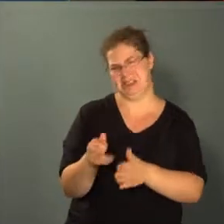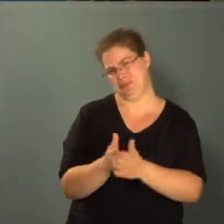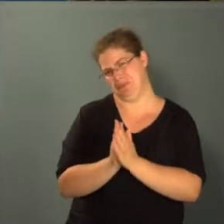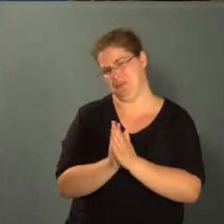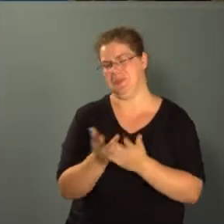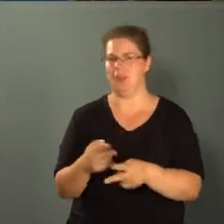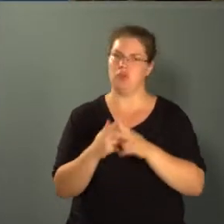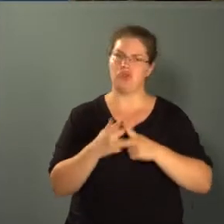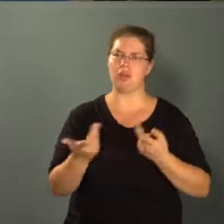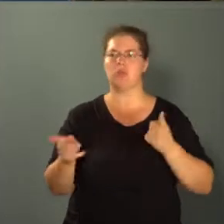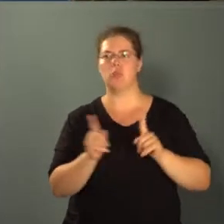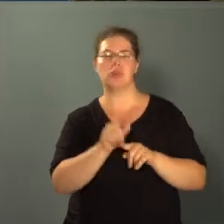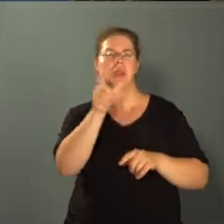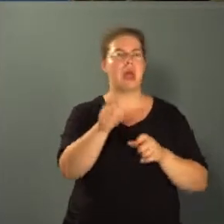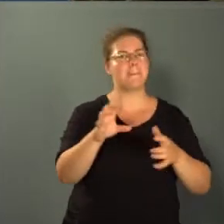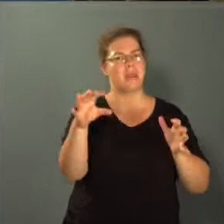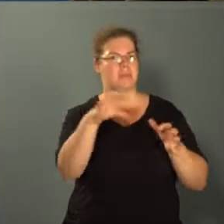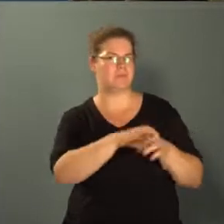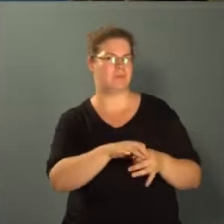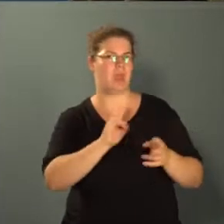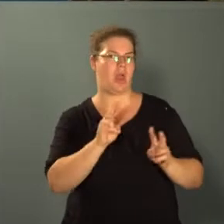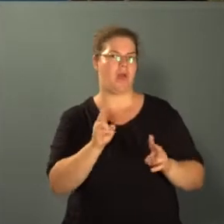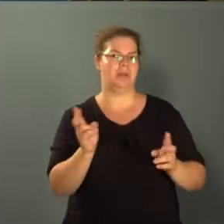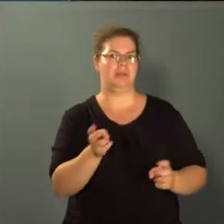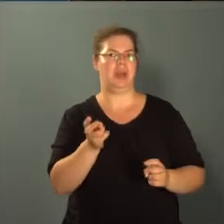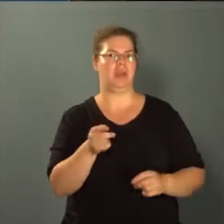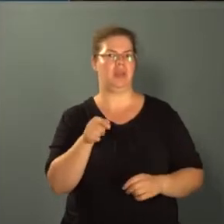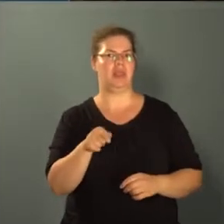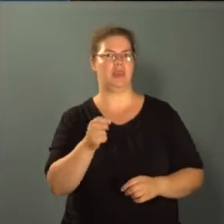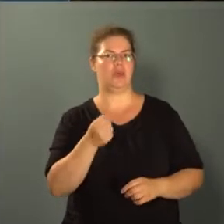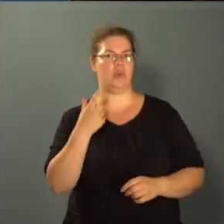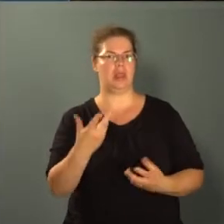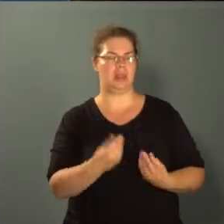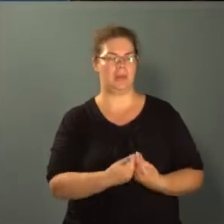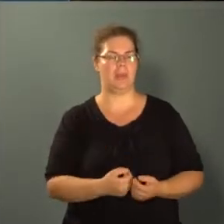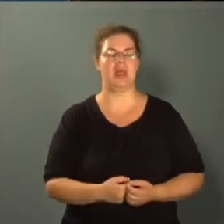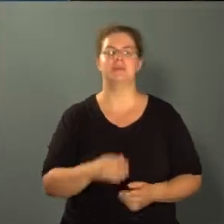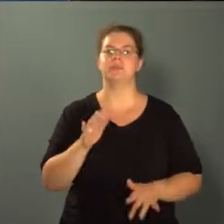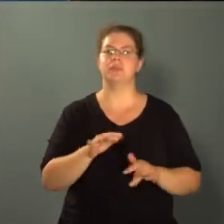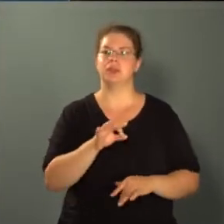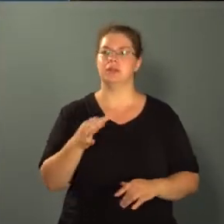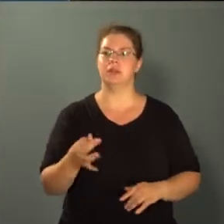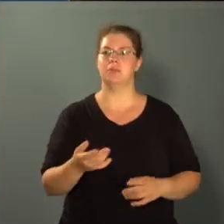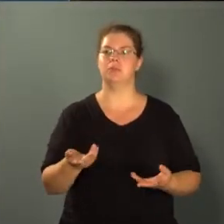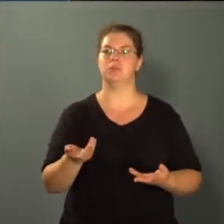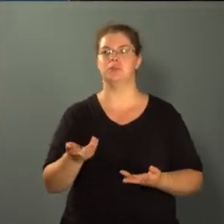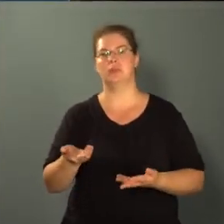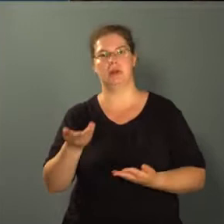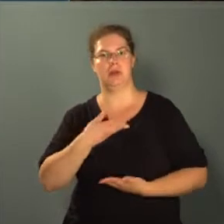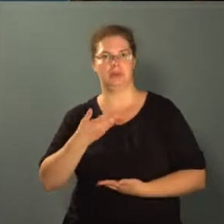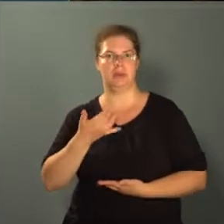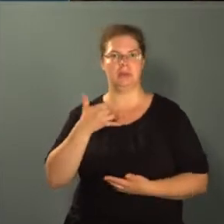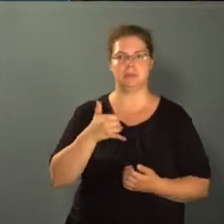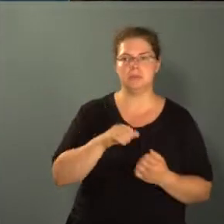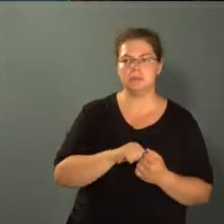segítsen összekötni egy olyan emberrel, akit megkereshetek ezzel az ötletemmel. Pár nap múlva kaptam egy elérhetőséget a